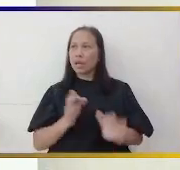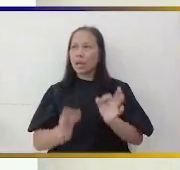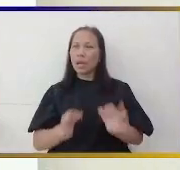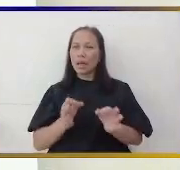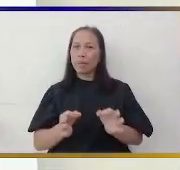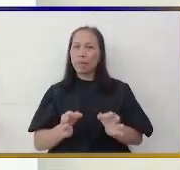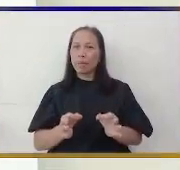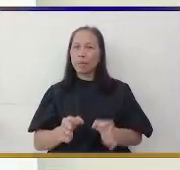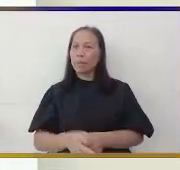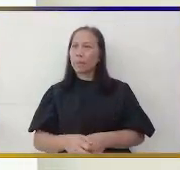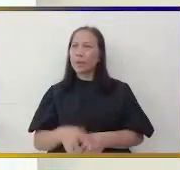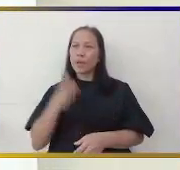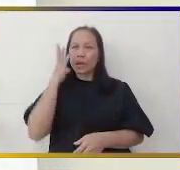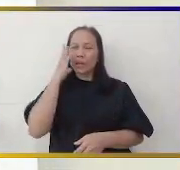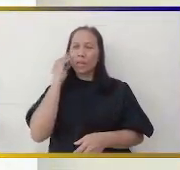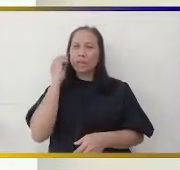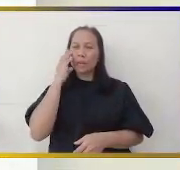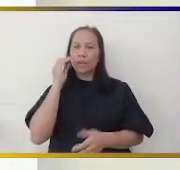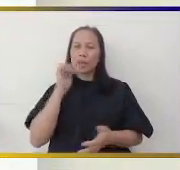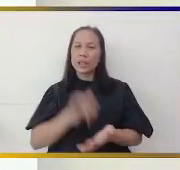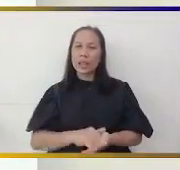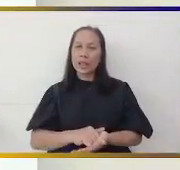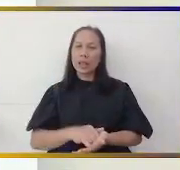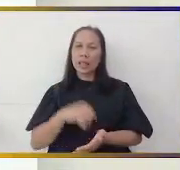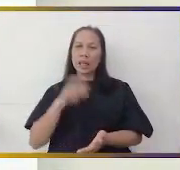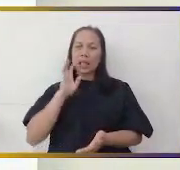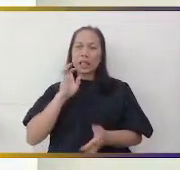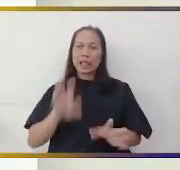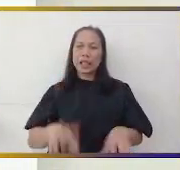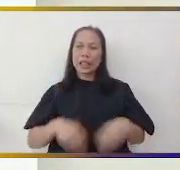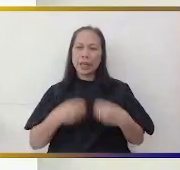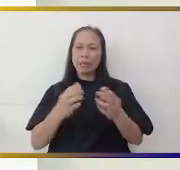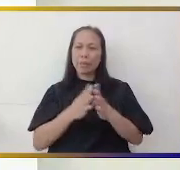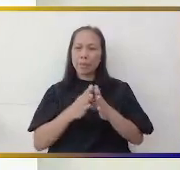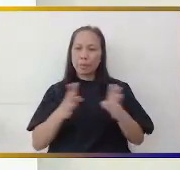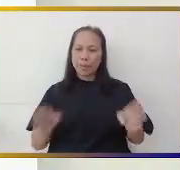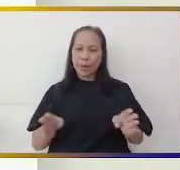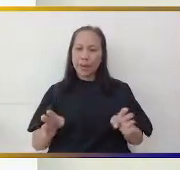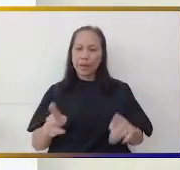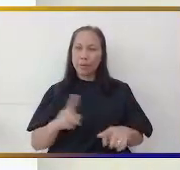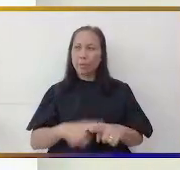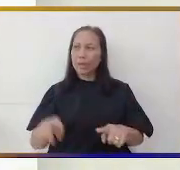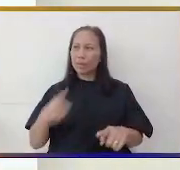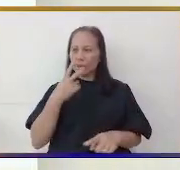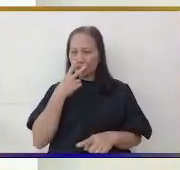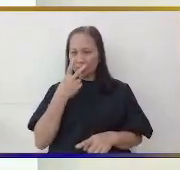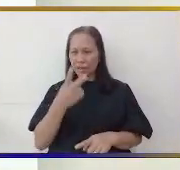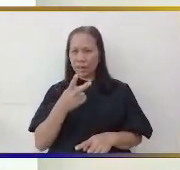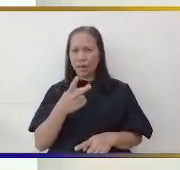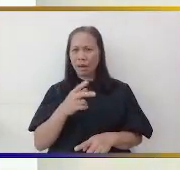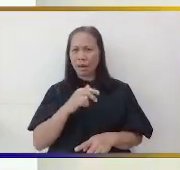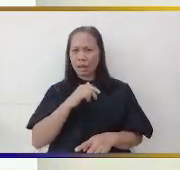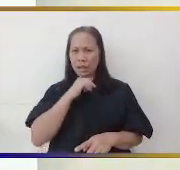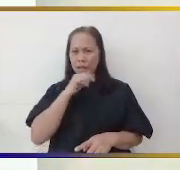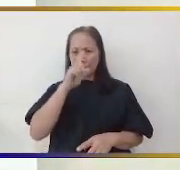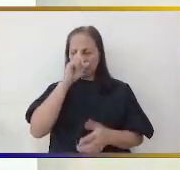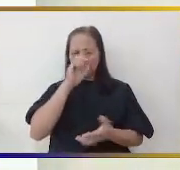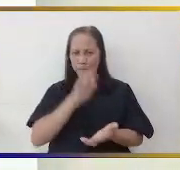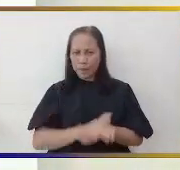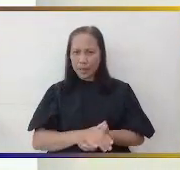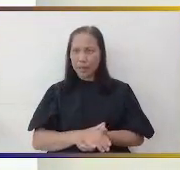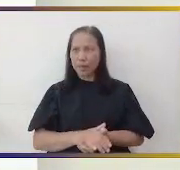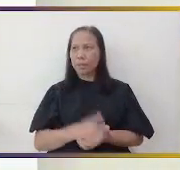malaki nakita ko talagang parang k hindi ko mapaniwalaan and dumating naman yung point